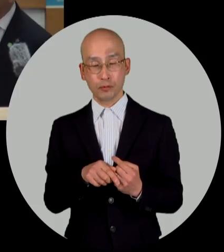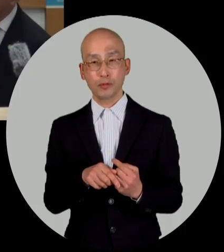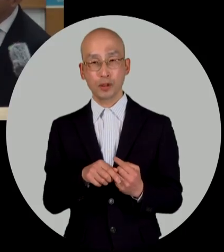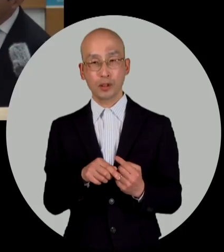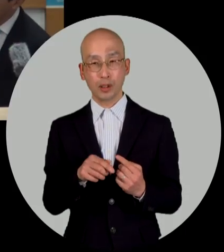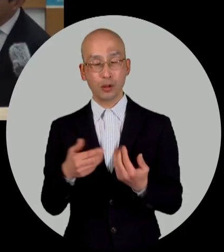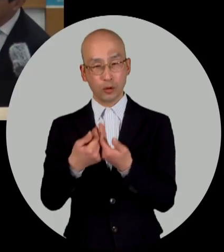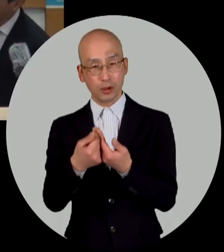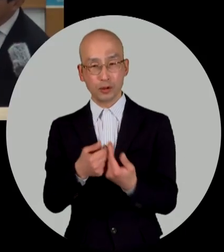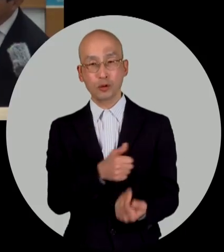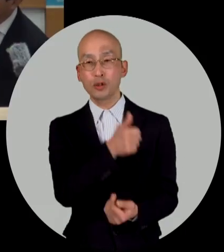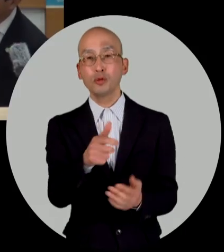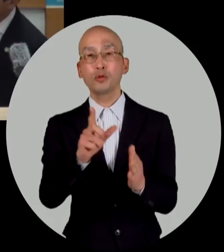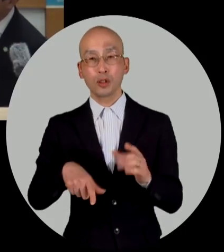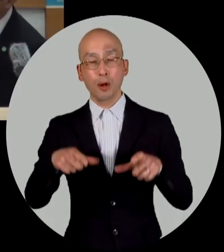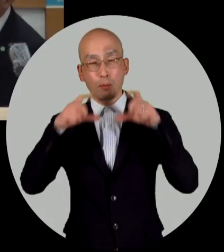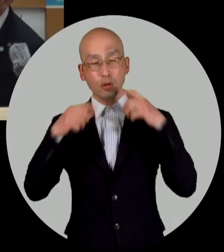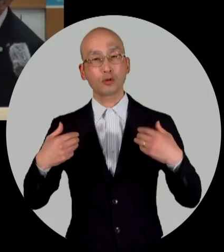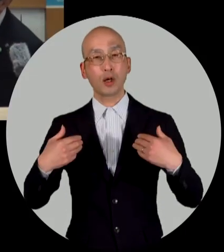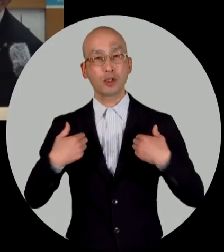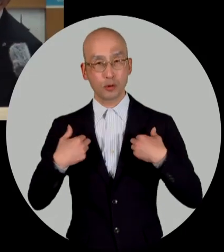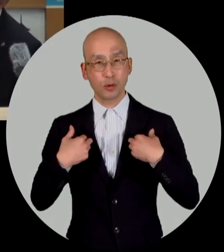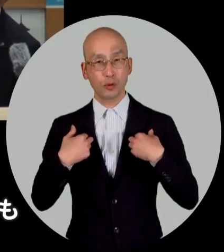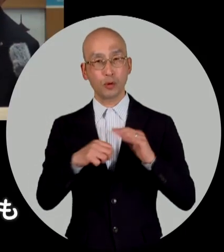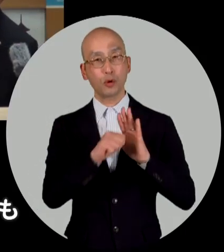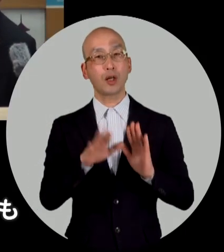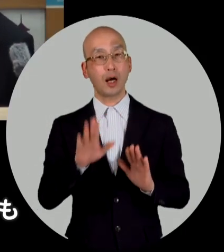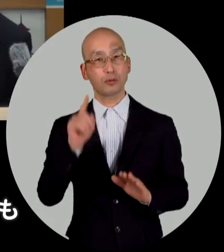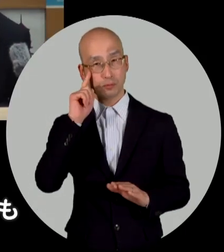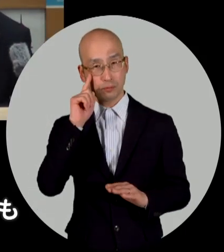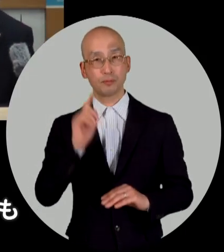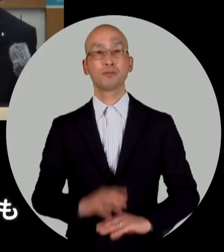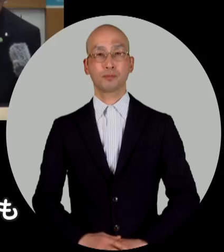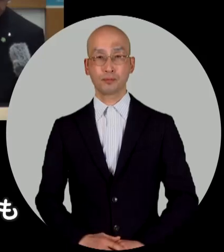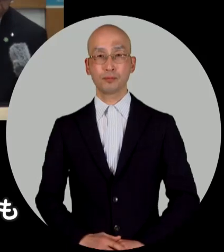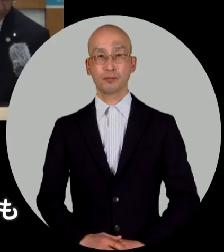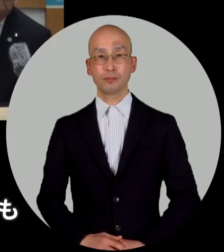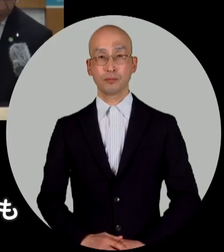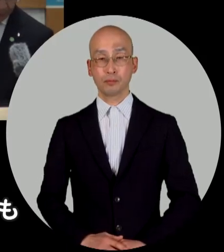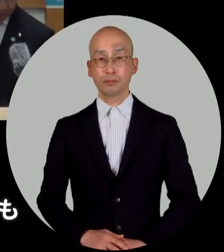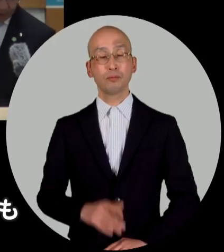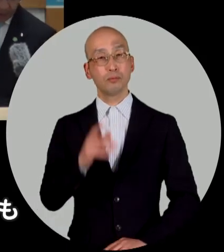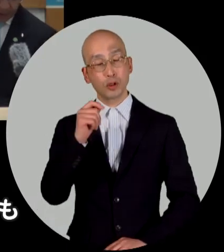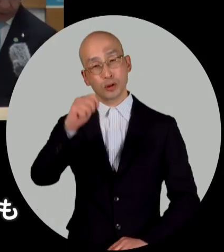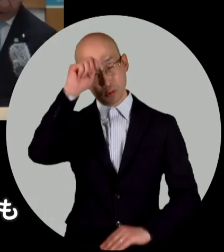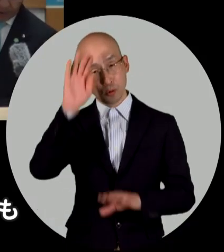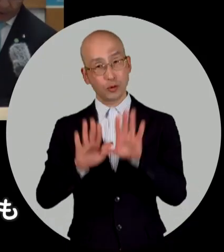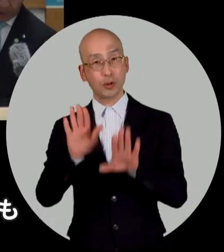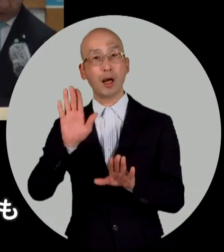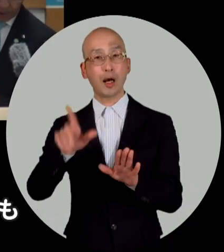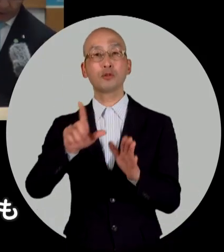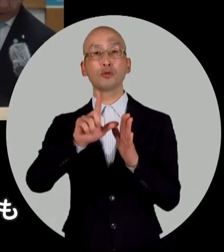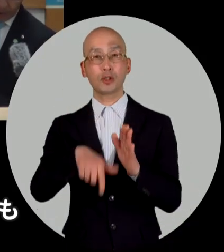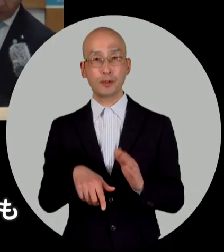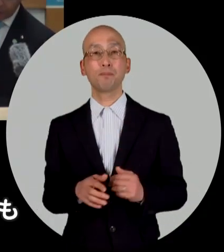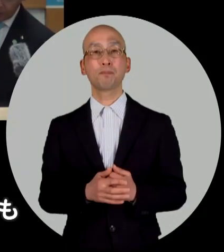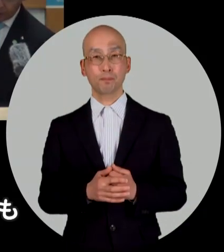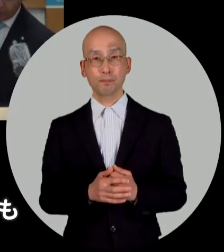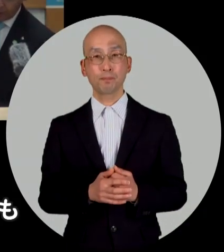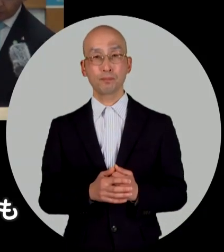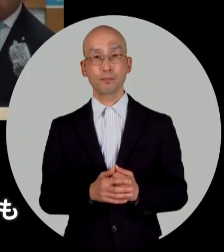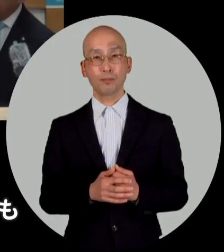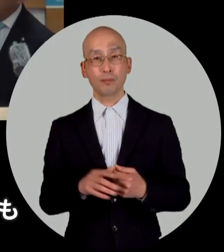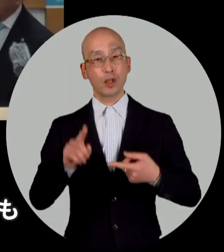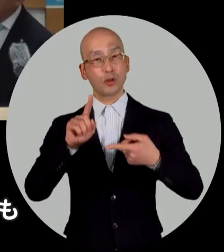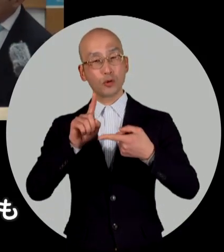雑した場所に行くときということであります。で、それから症状がある方とか陽性